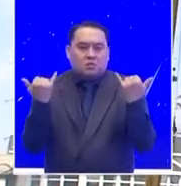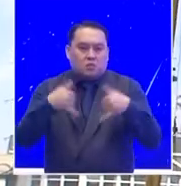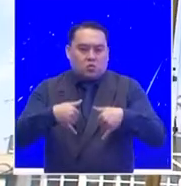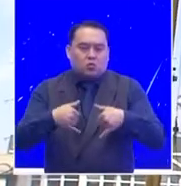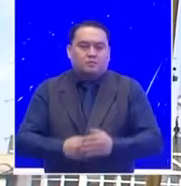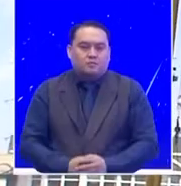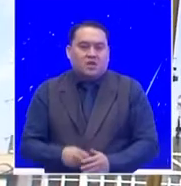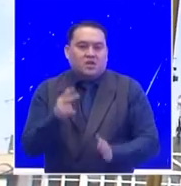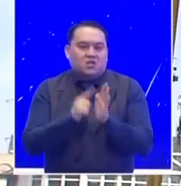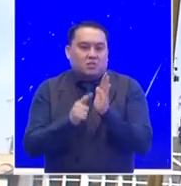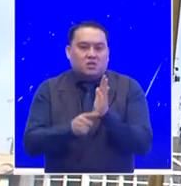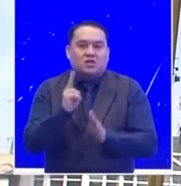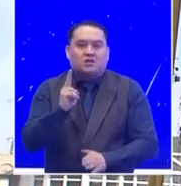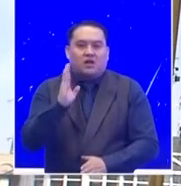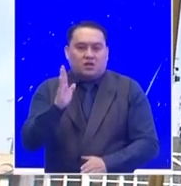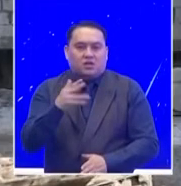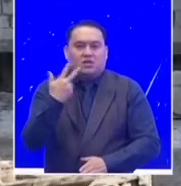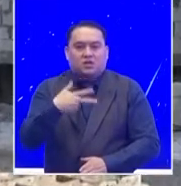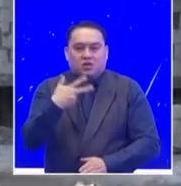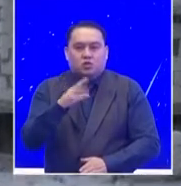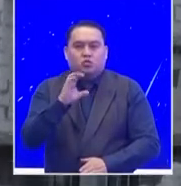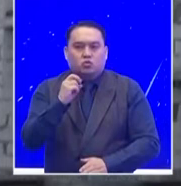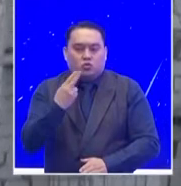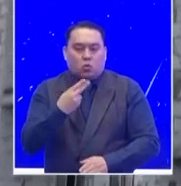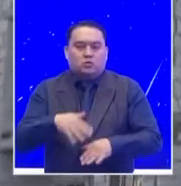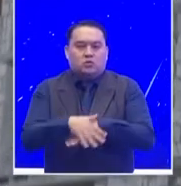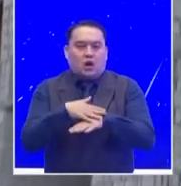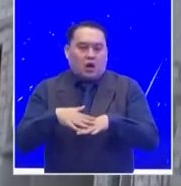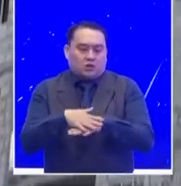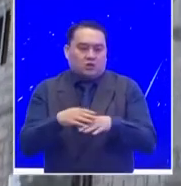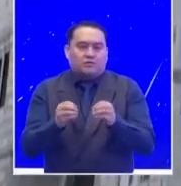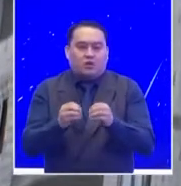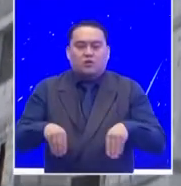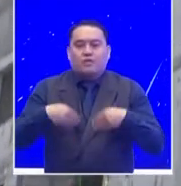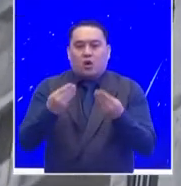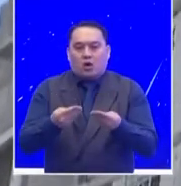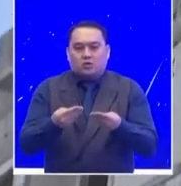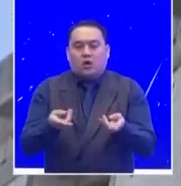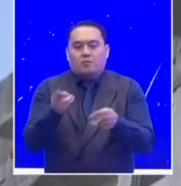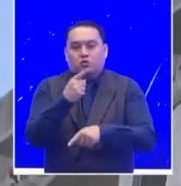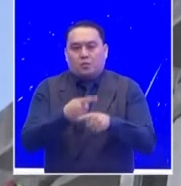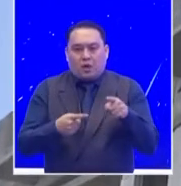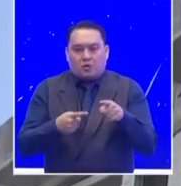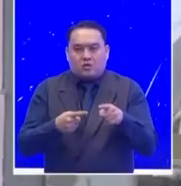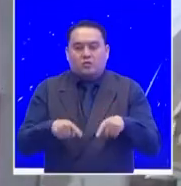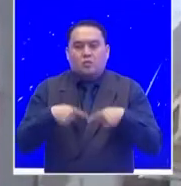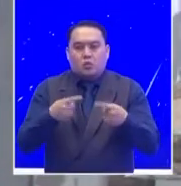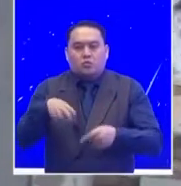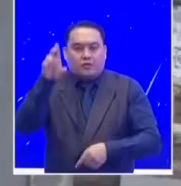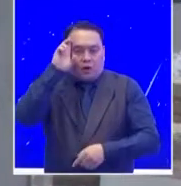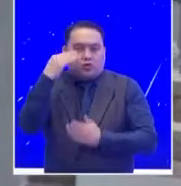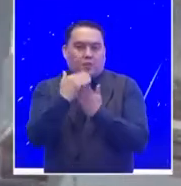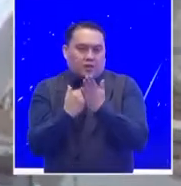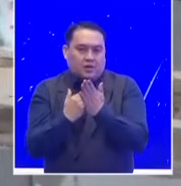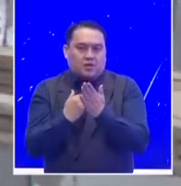доме 70 квартир, 30 из них получат социально уязвимые слои населения, а оставшуюся половину выдадут по